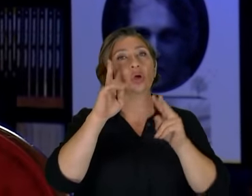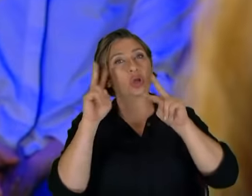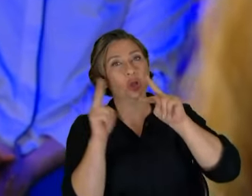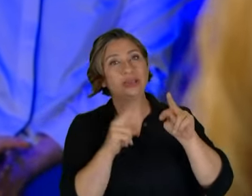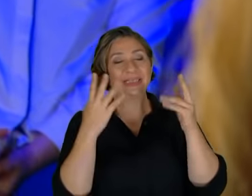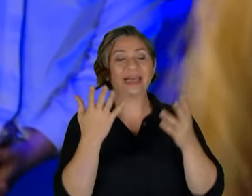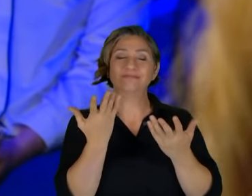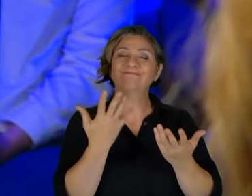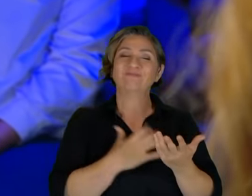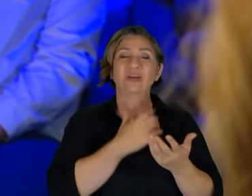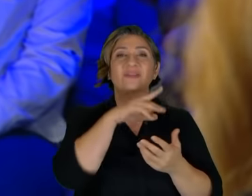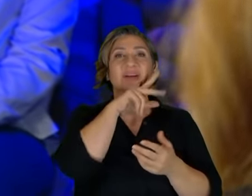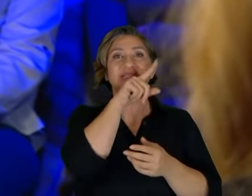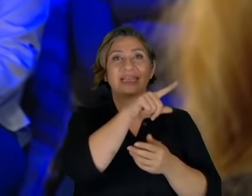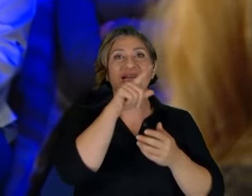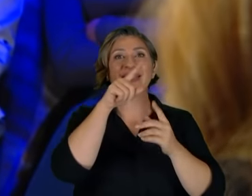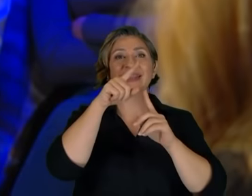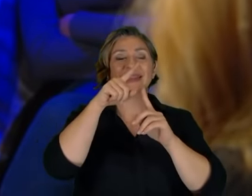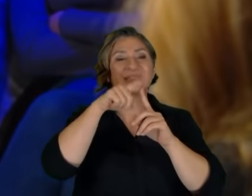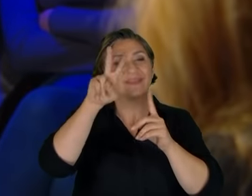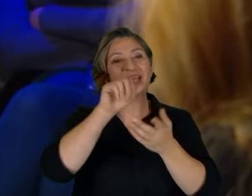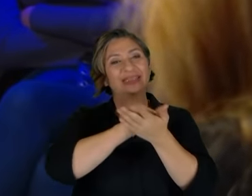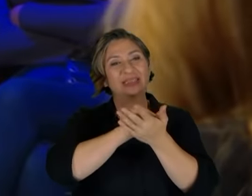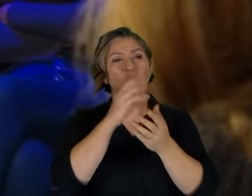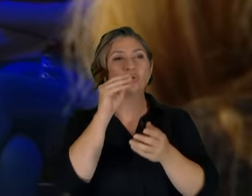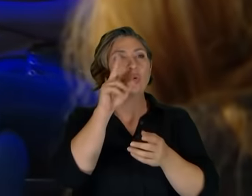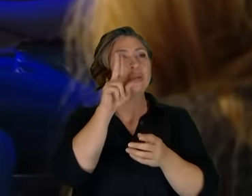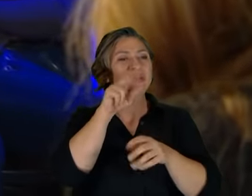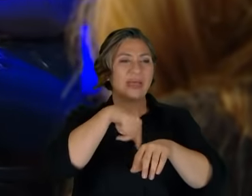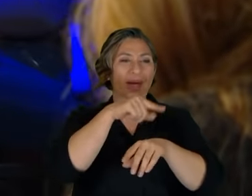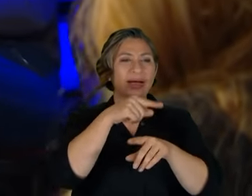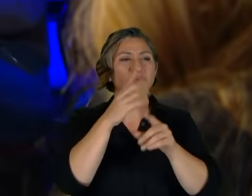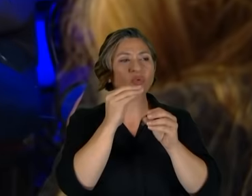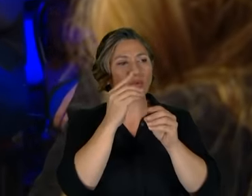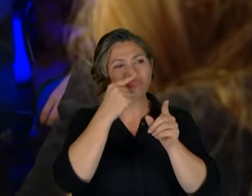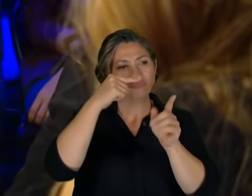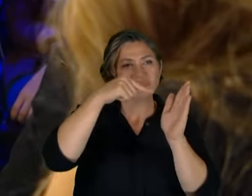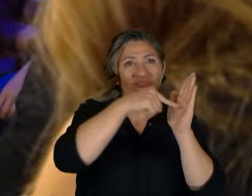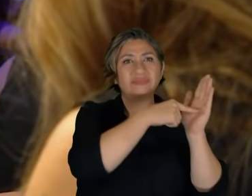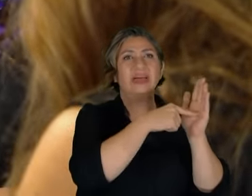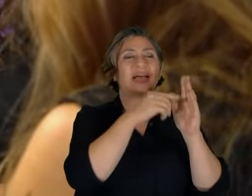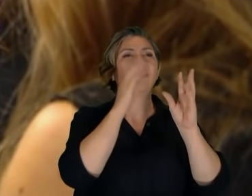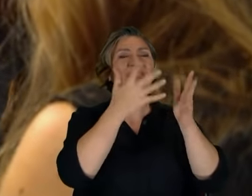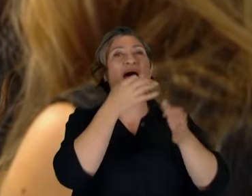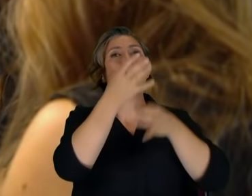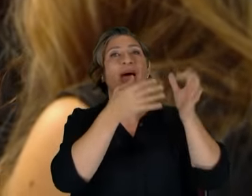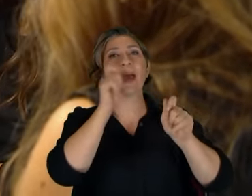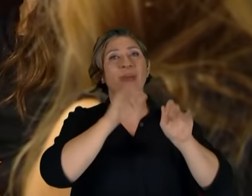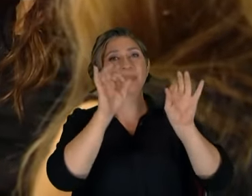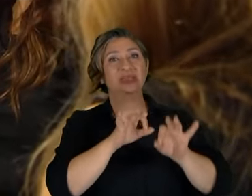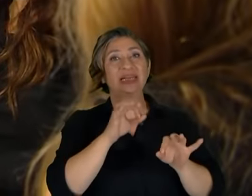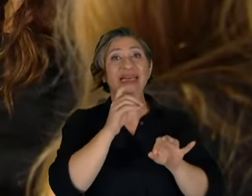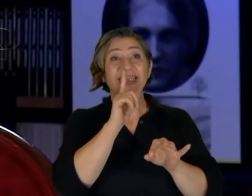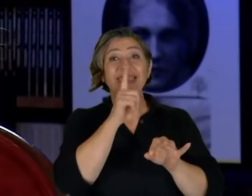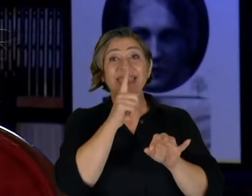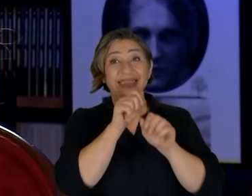da ne yazık ki Fransa'da da medya son dönemlerde çok taraflı haberler yapmaya başladı. Dünyanın her tarafında. Ve o yüzden de